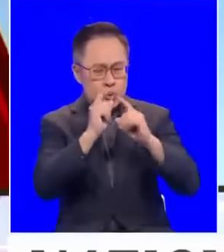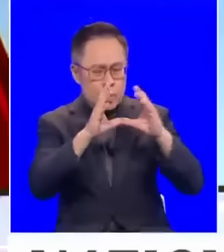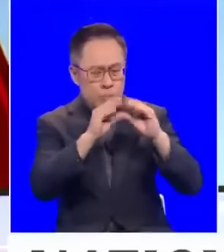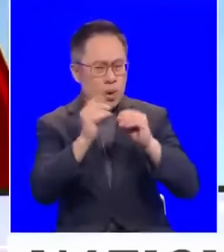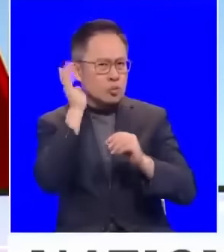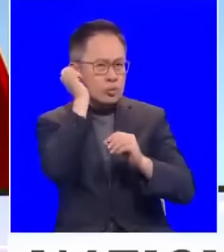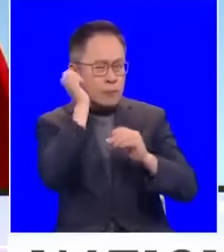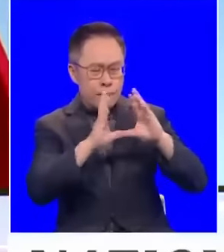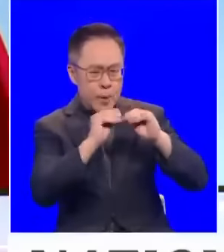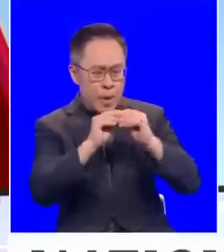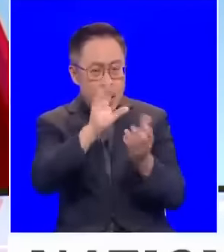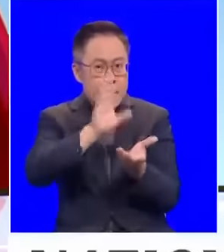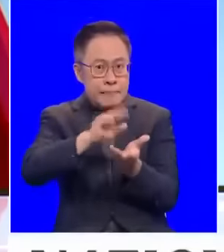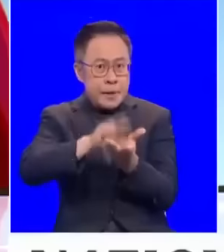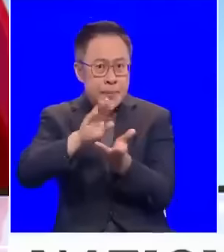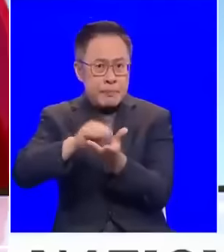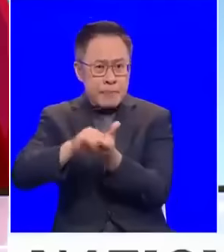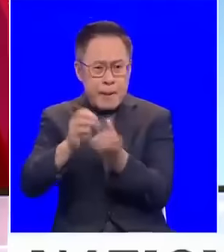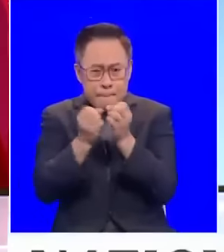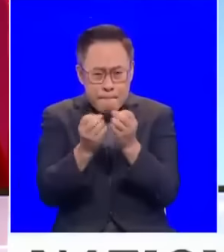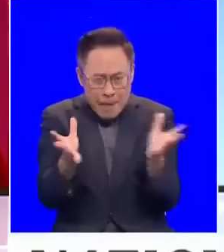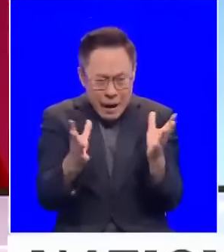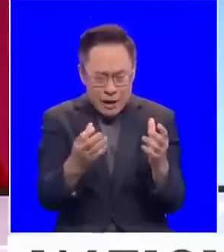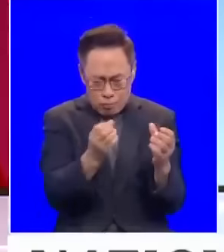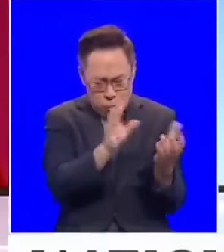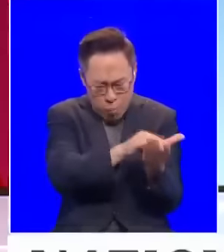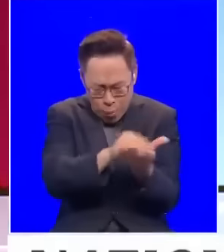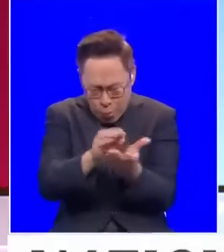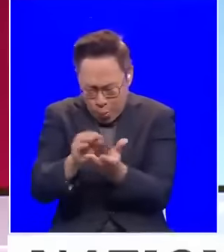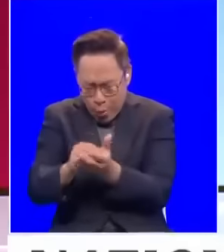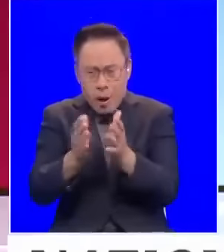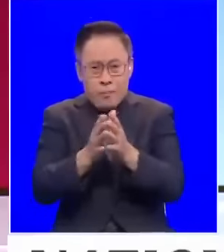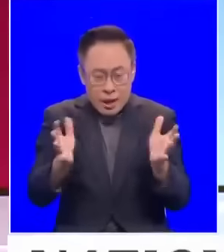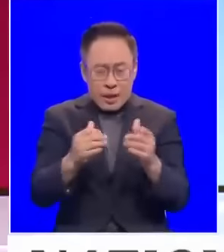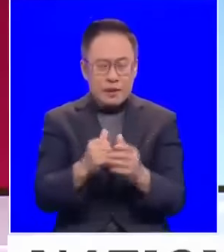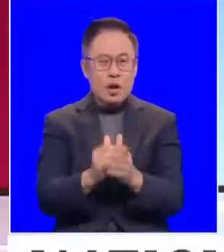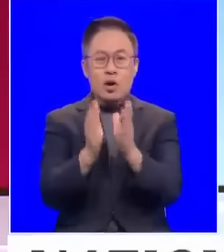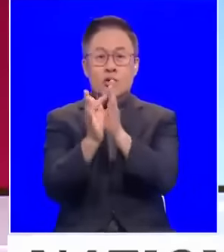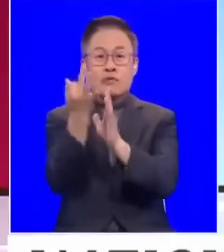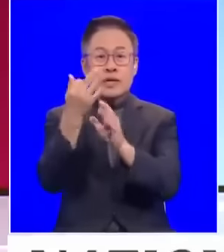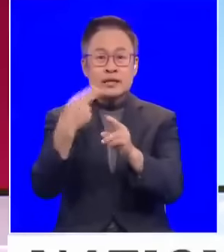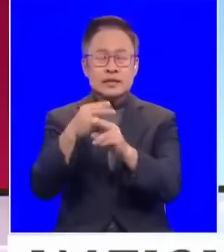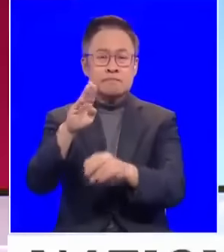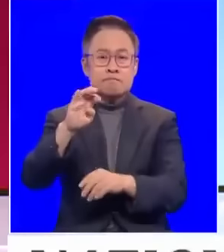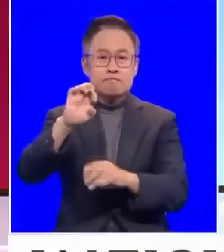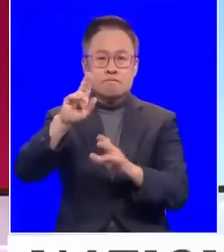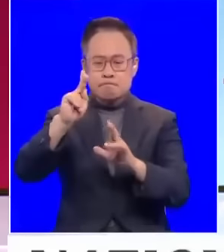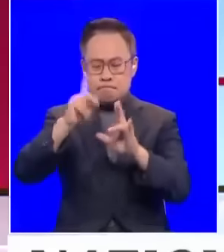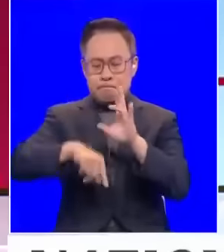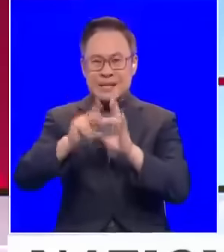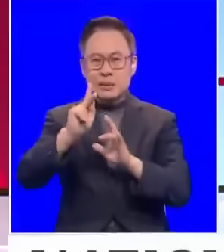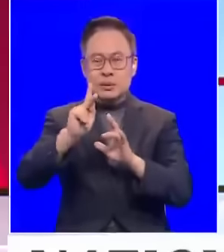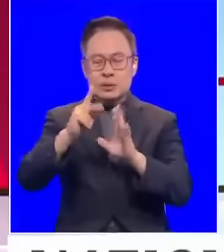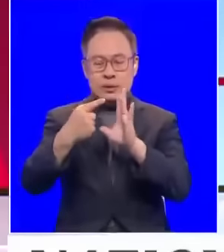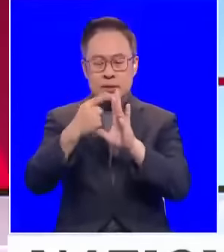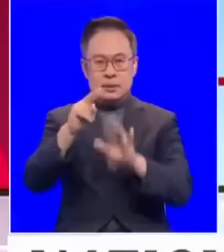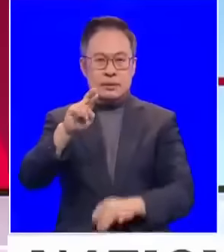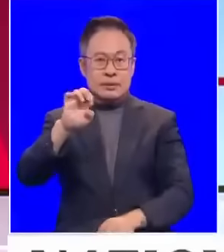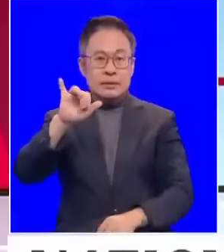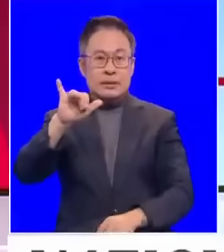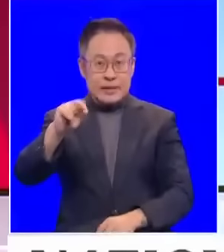าะติดโอ้โหตอนนี้เพจบิ๊กเกรียน ปล่อยเสียงปล่อยคลิปออกมาทุกวัน แล้วก็ไปเกี่ยวข้องกับคนที่เรียกว่าเป็นบรรดาเหล่